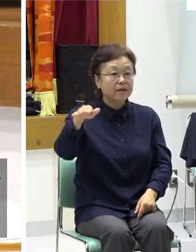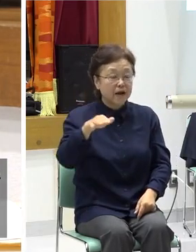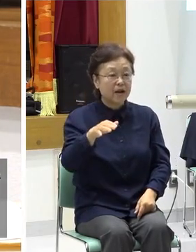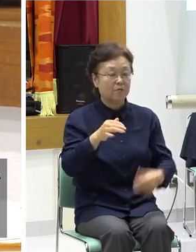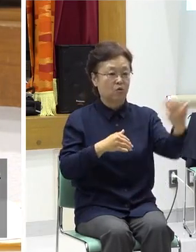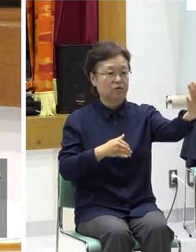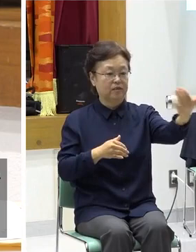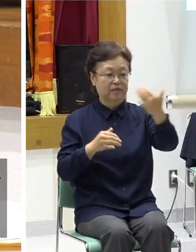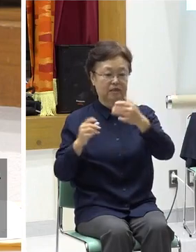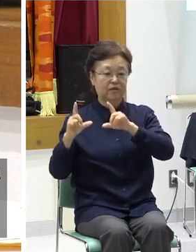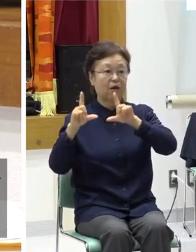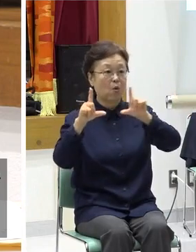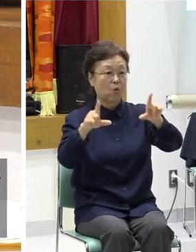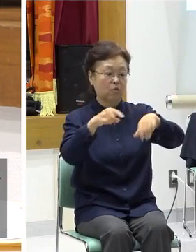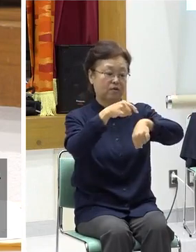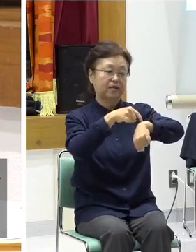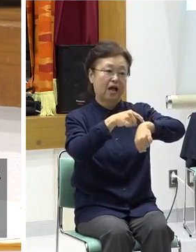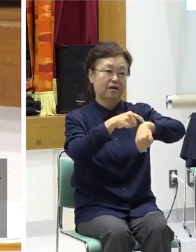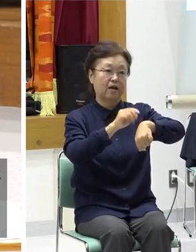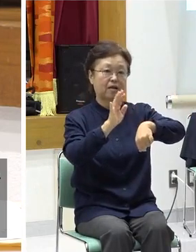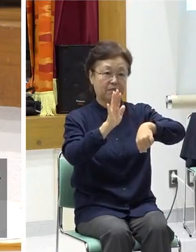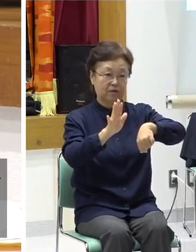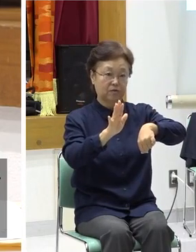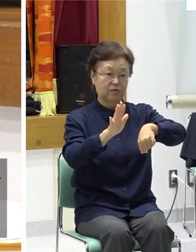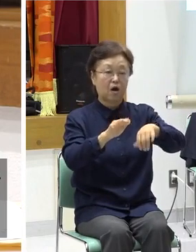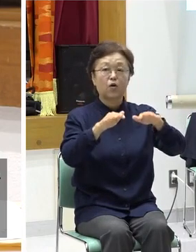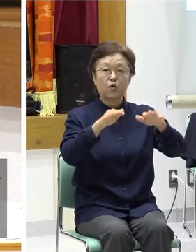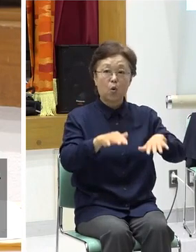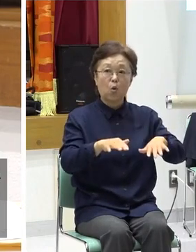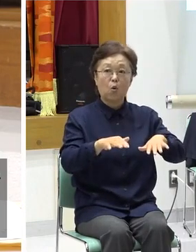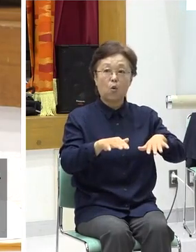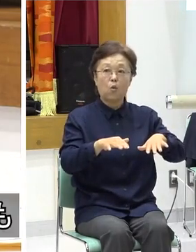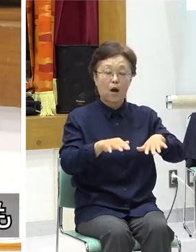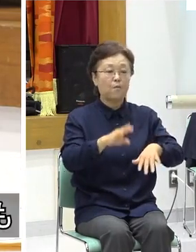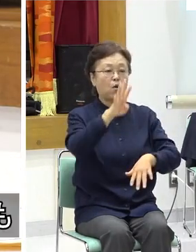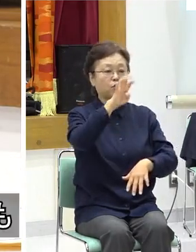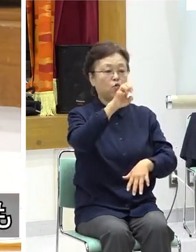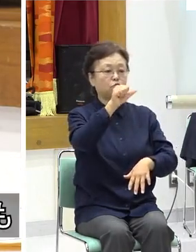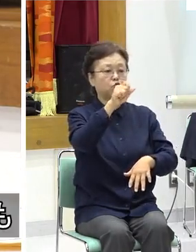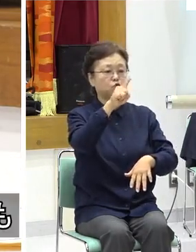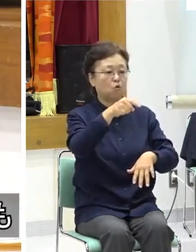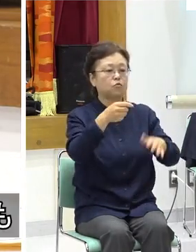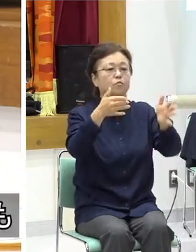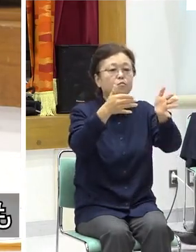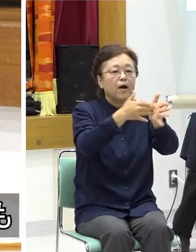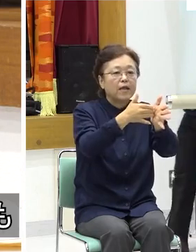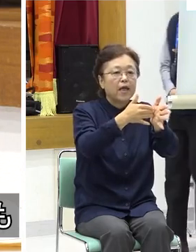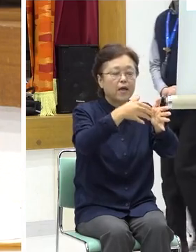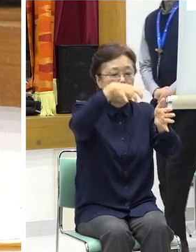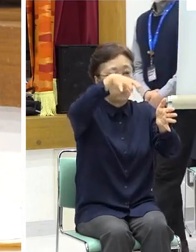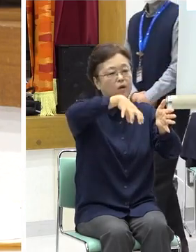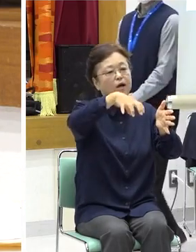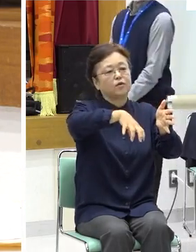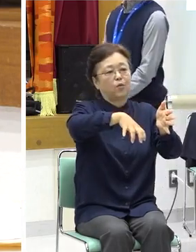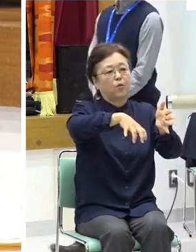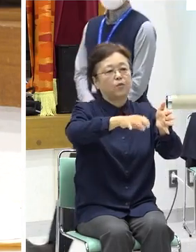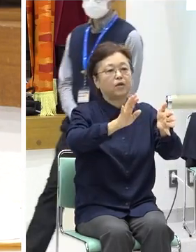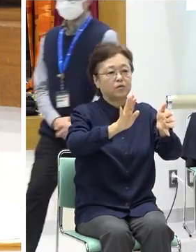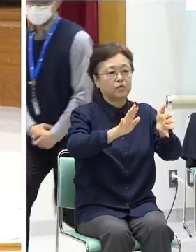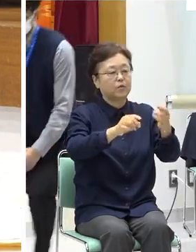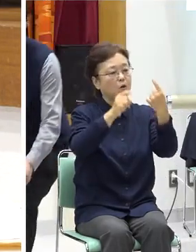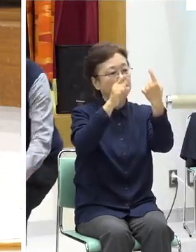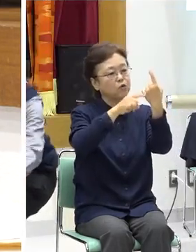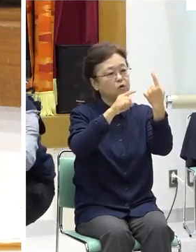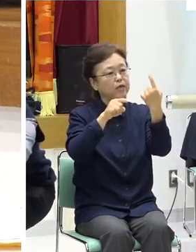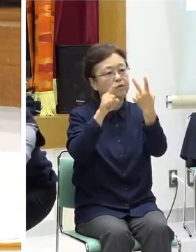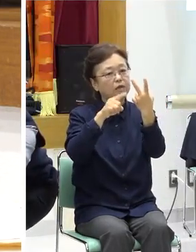で、今日会場の関係で45分にはもう必ず終わるようにということなんですけれども、1人2人ぐらい